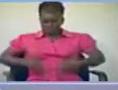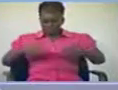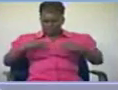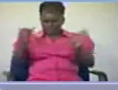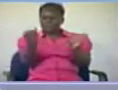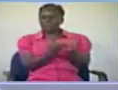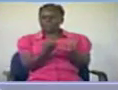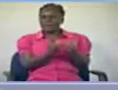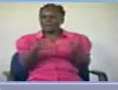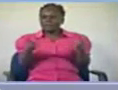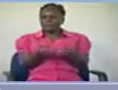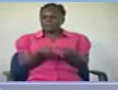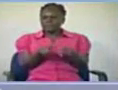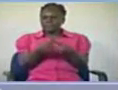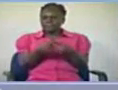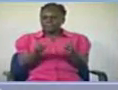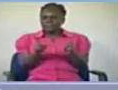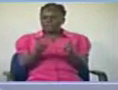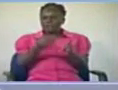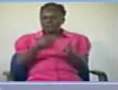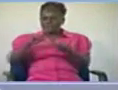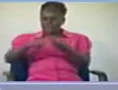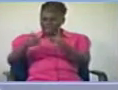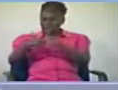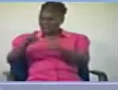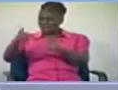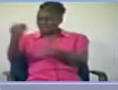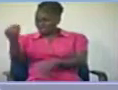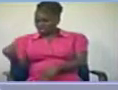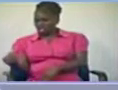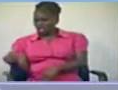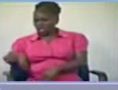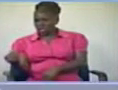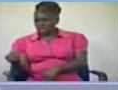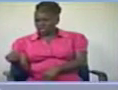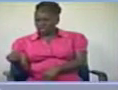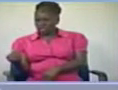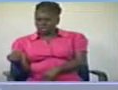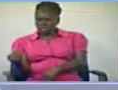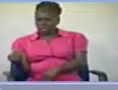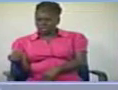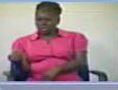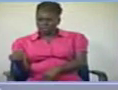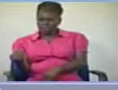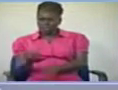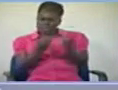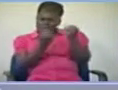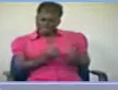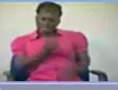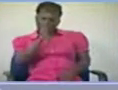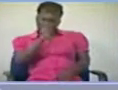kuna kiwango kingine cha watoto ambao ile mahitaji wako